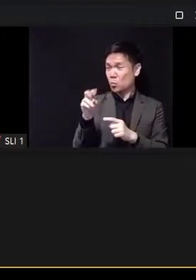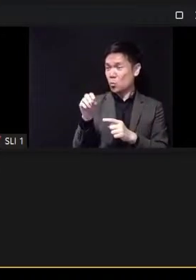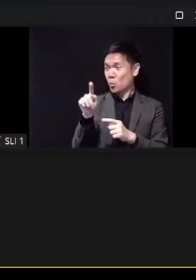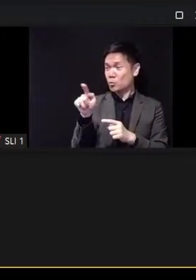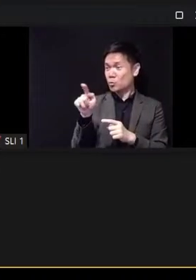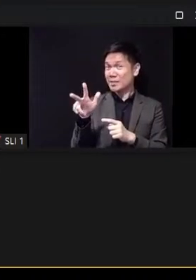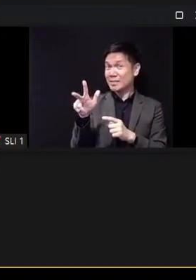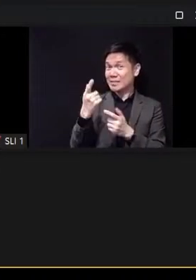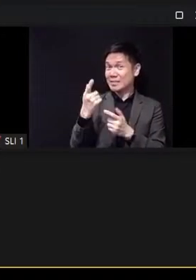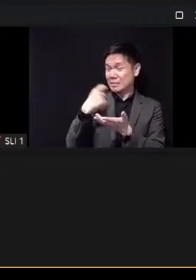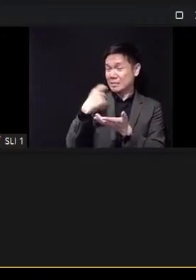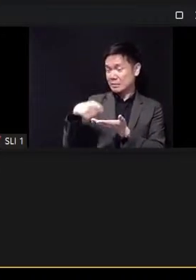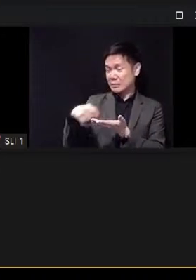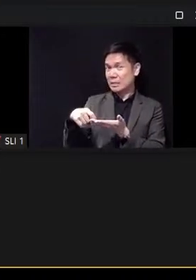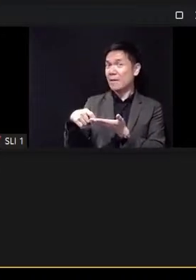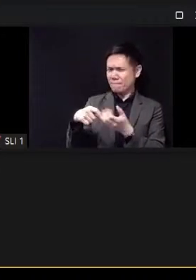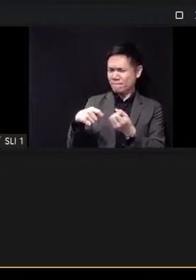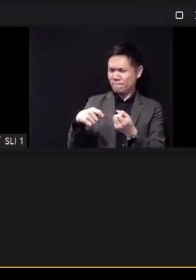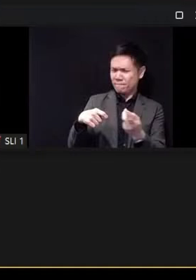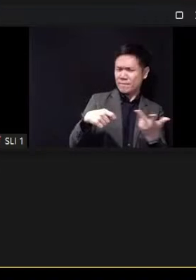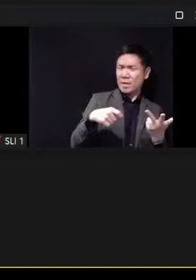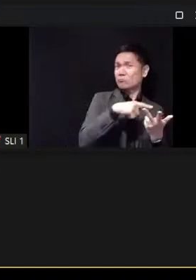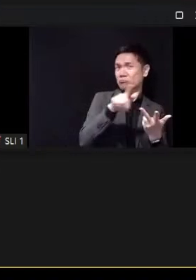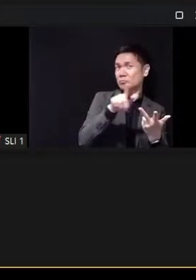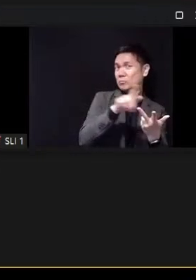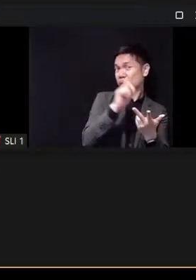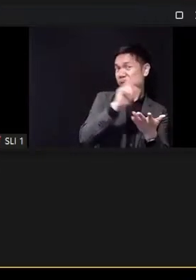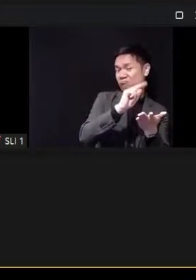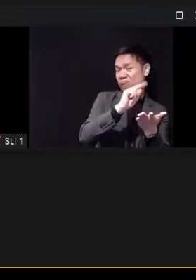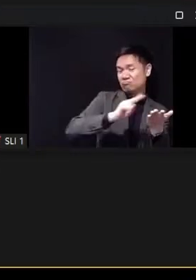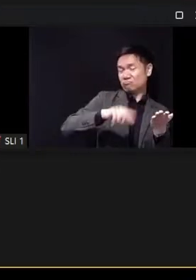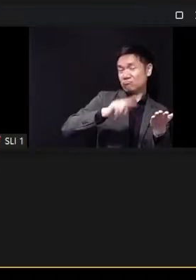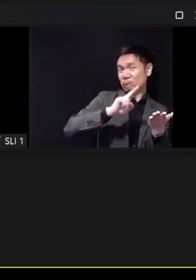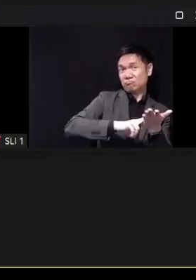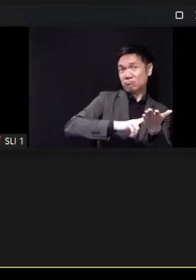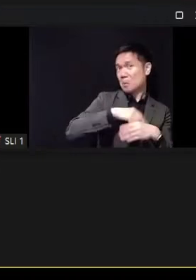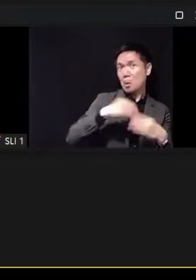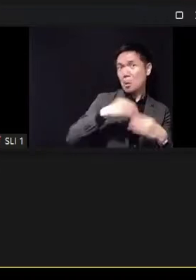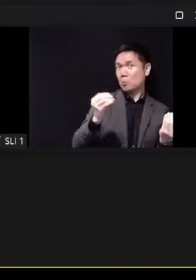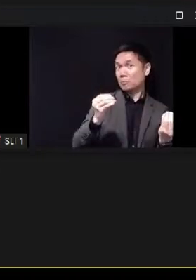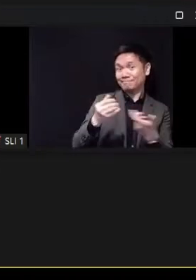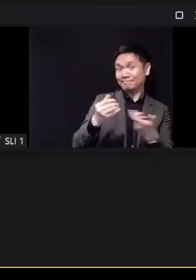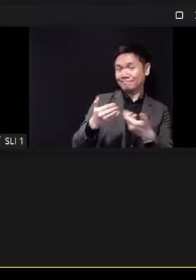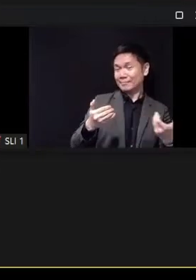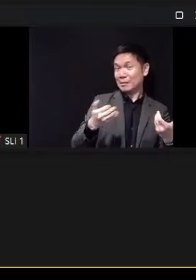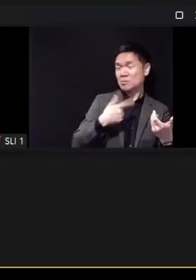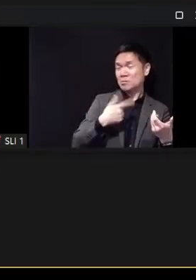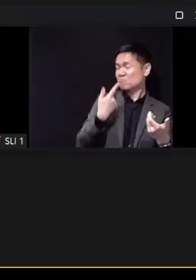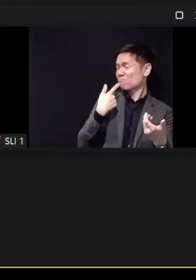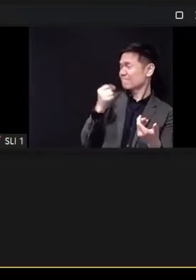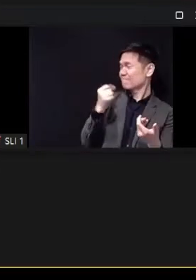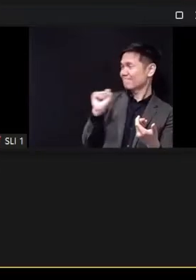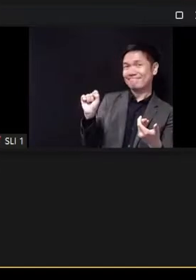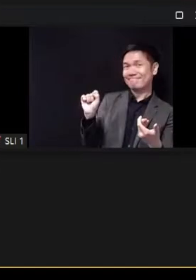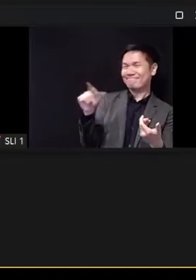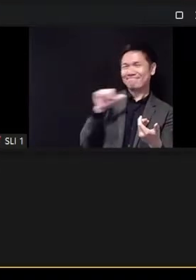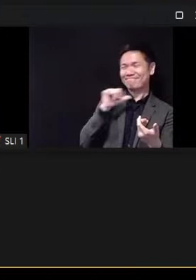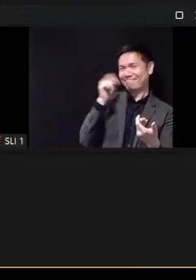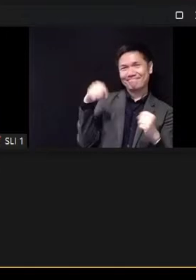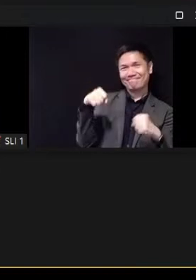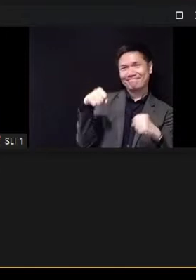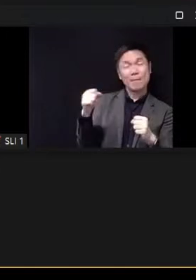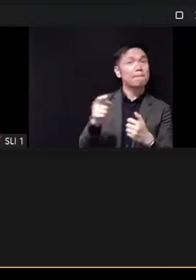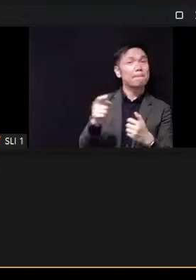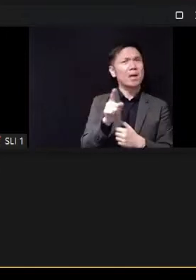образом государства уже выразили свою позицию по отношению к этому документу, то, к сожалению, те технические моменты, на